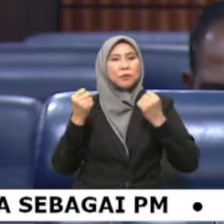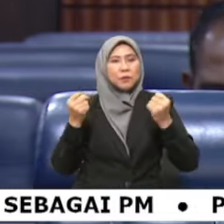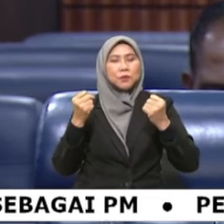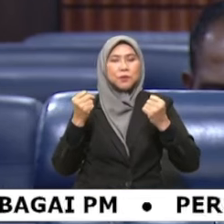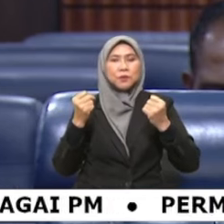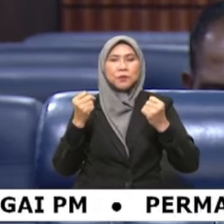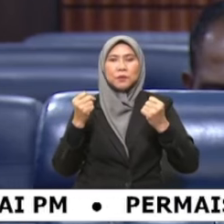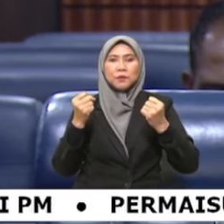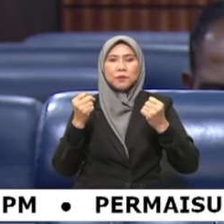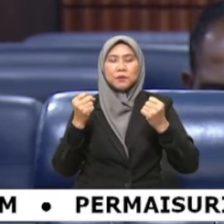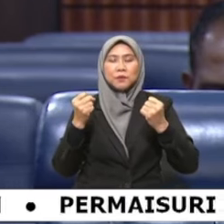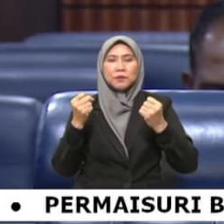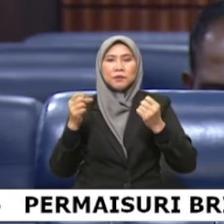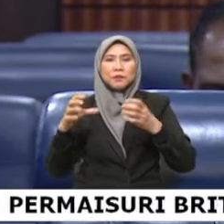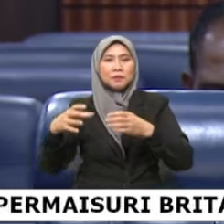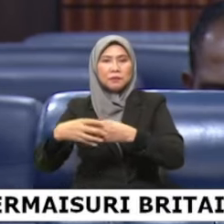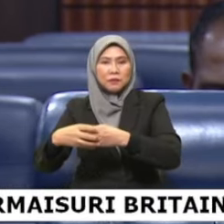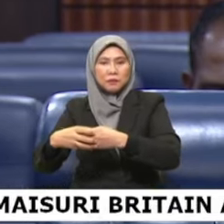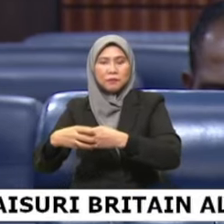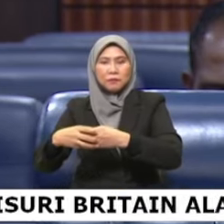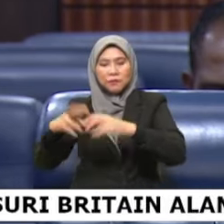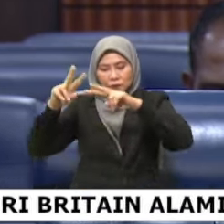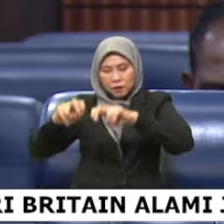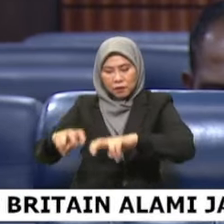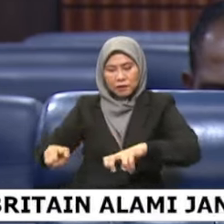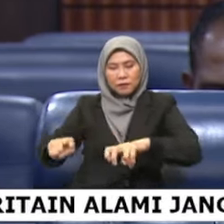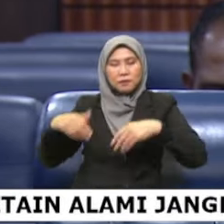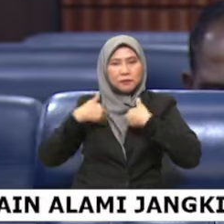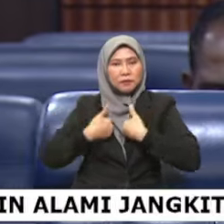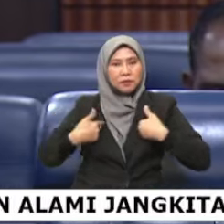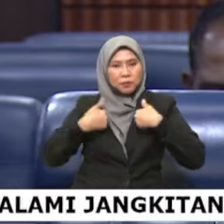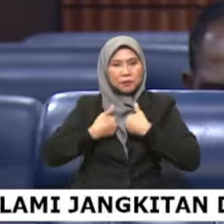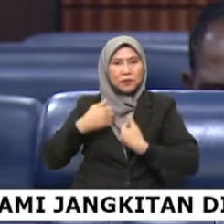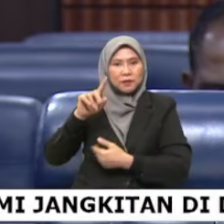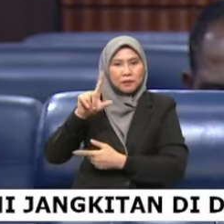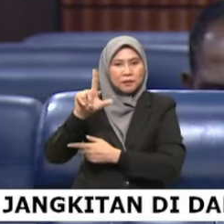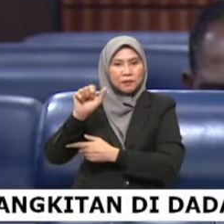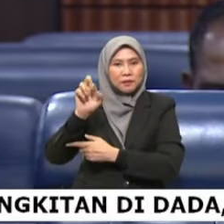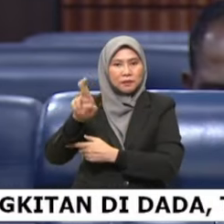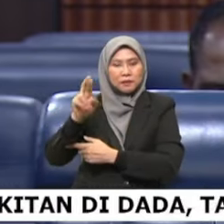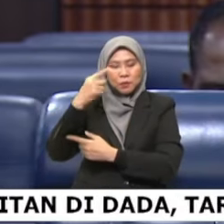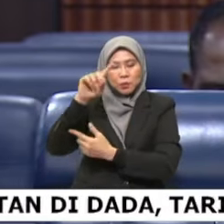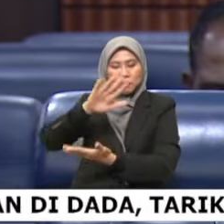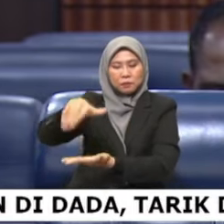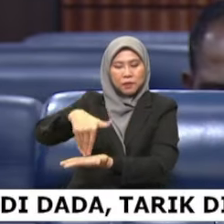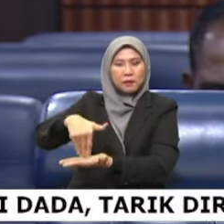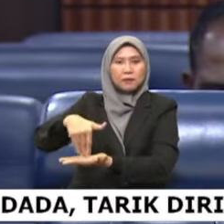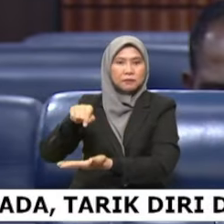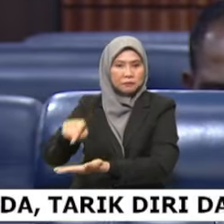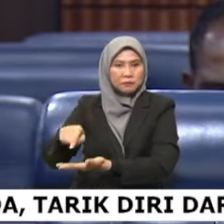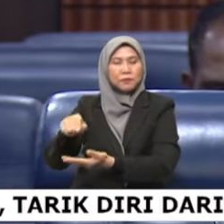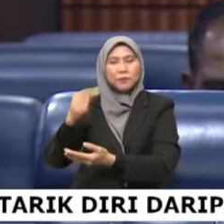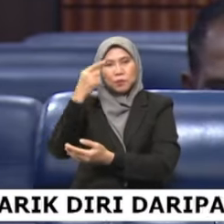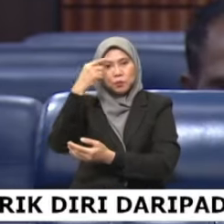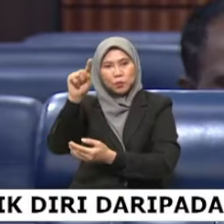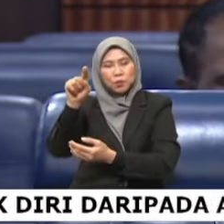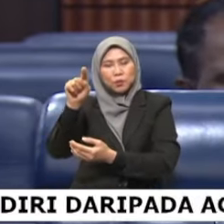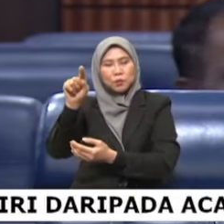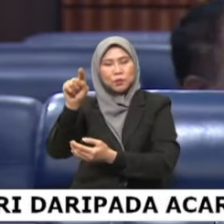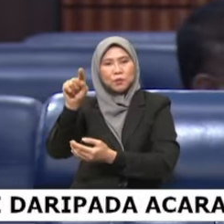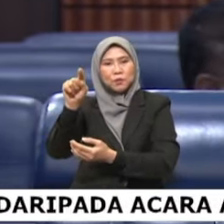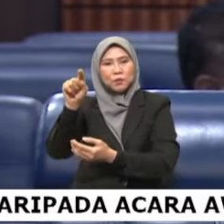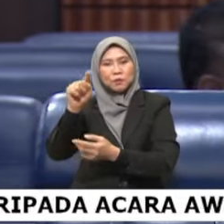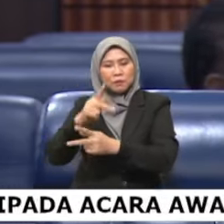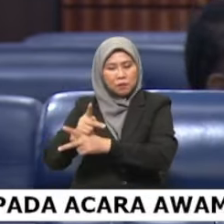magma forensik hidup belia kebangsaan sebagai Center of Excellence bagi konservasi